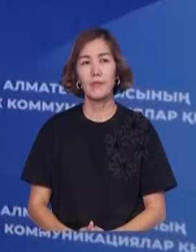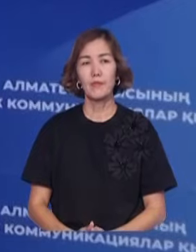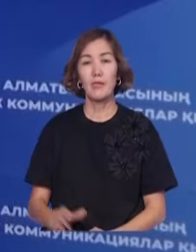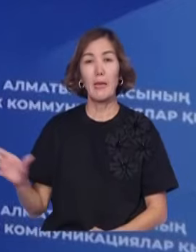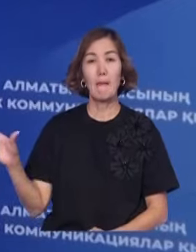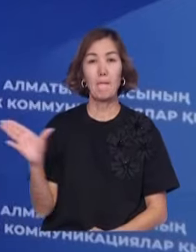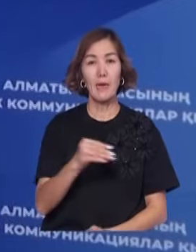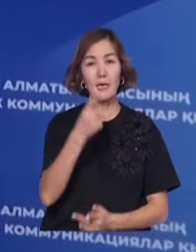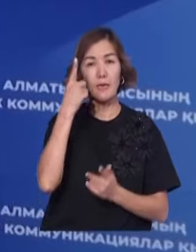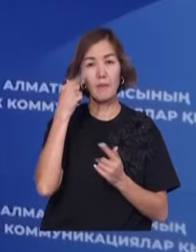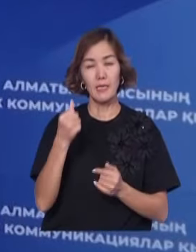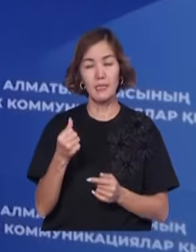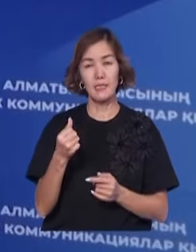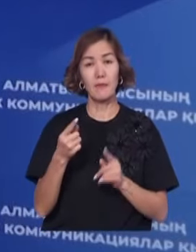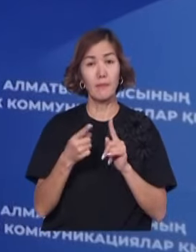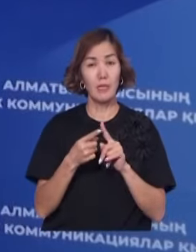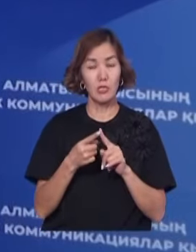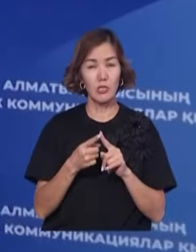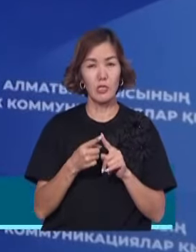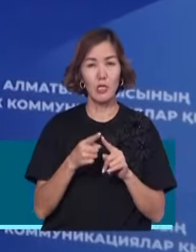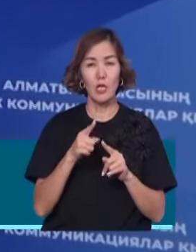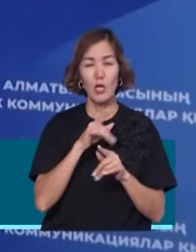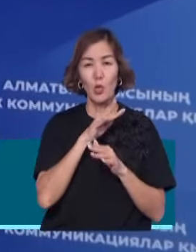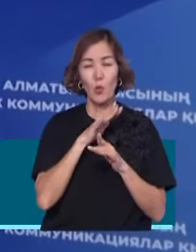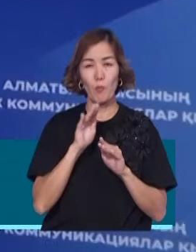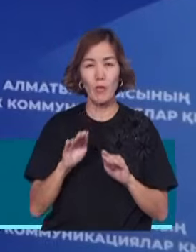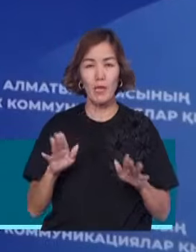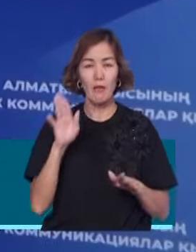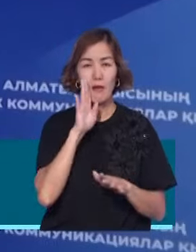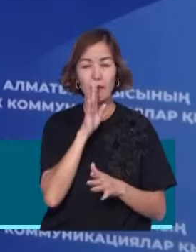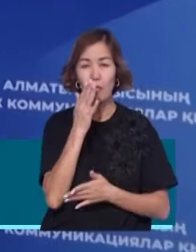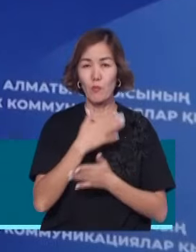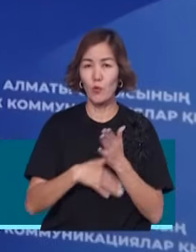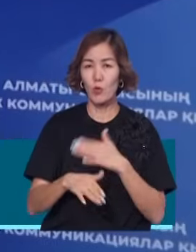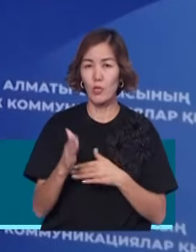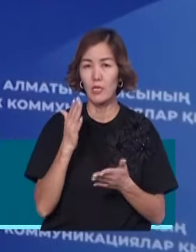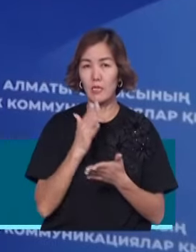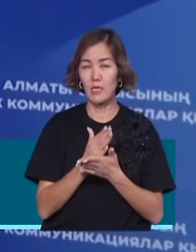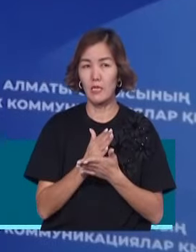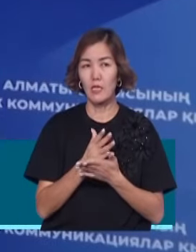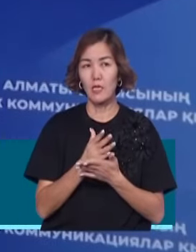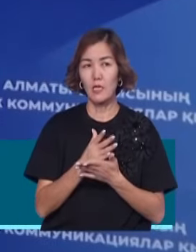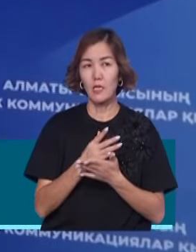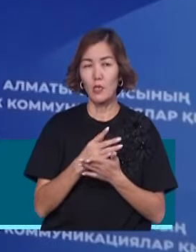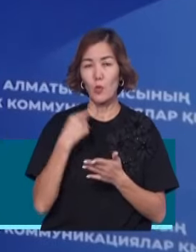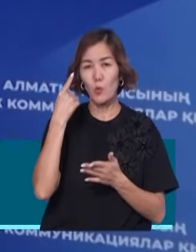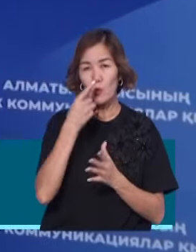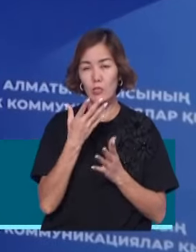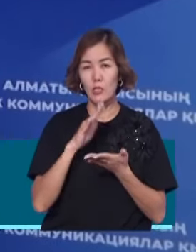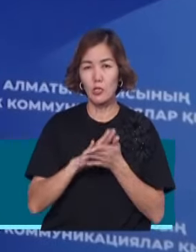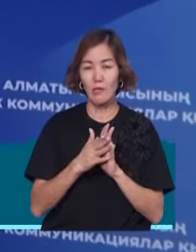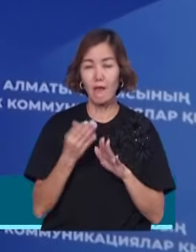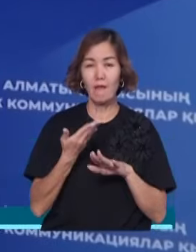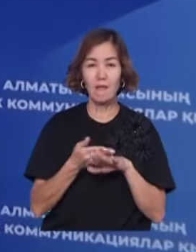Барлықтарыңыз білесіздер, біз біріншіден көп балалы аналар, мысалы мүгедектер, және де өзінің жағдайының қиын